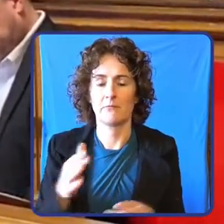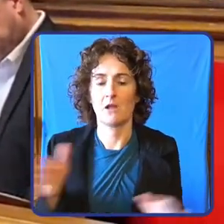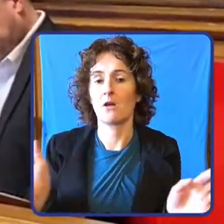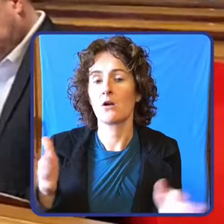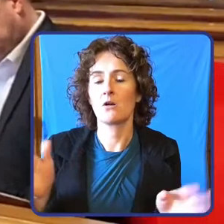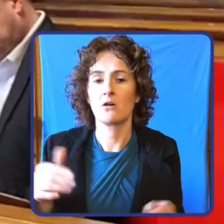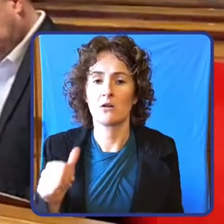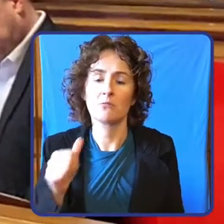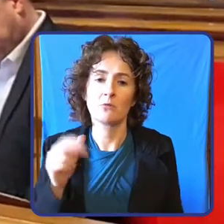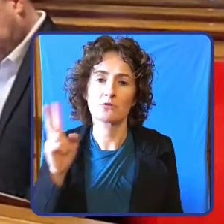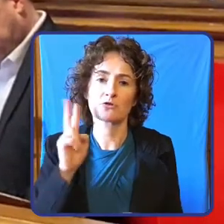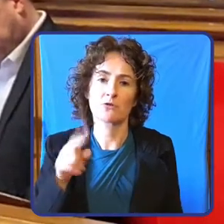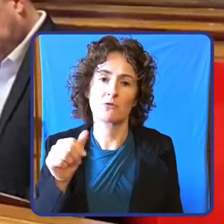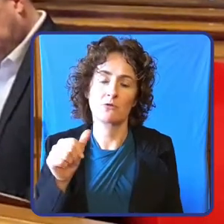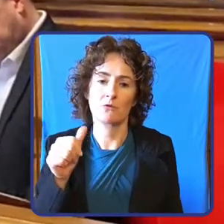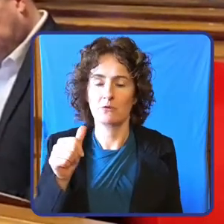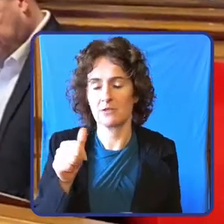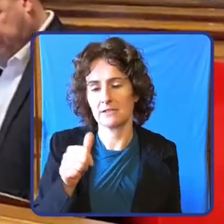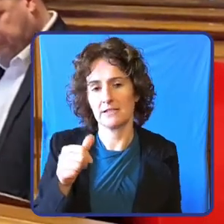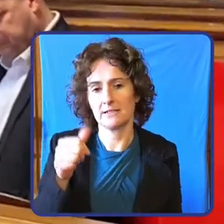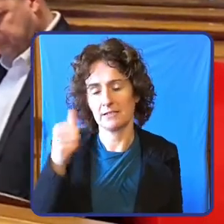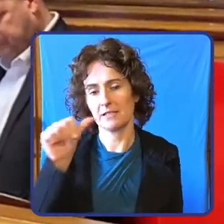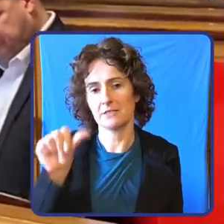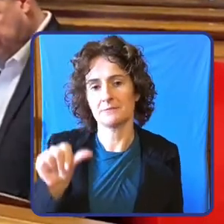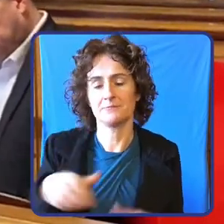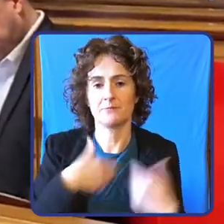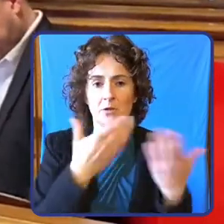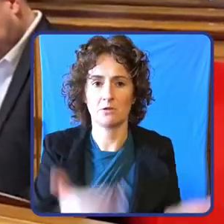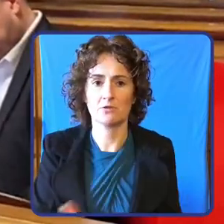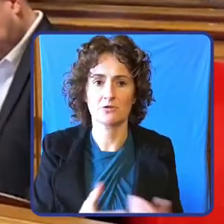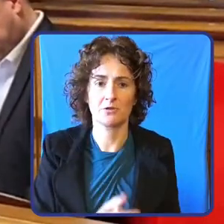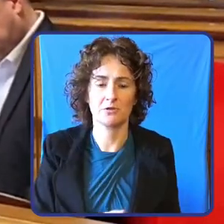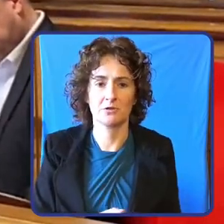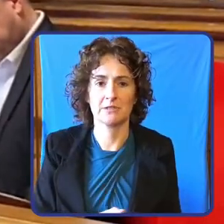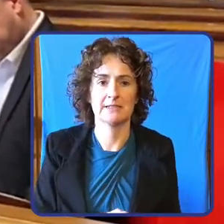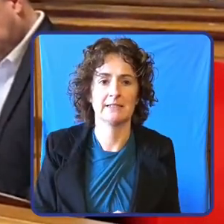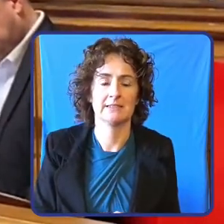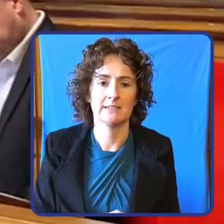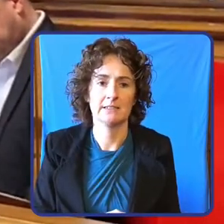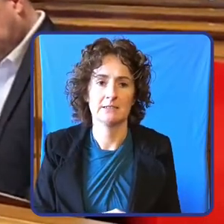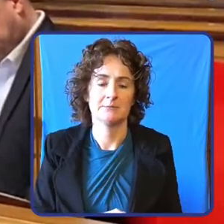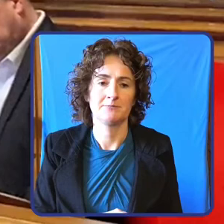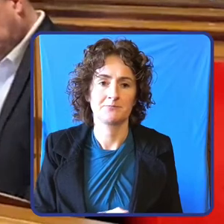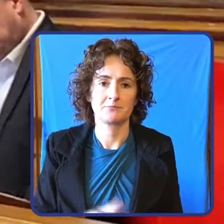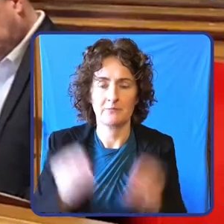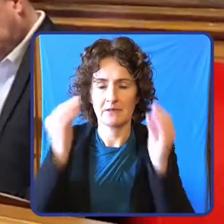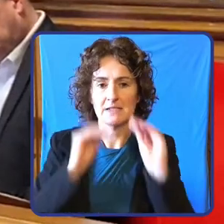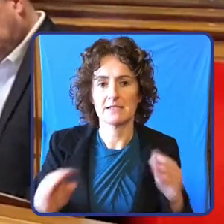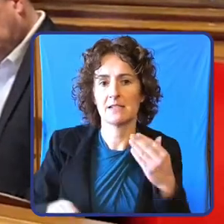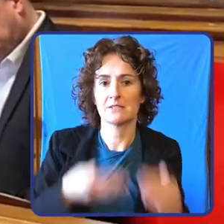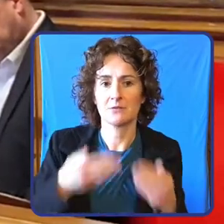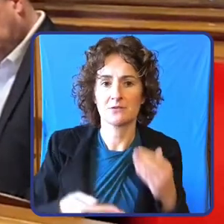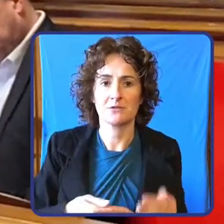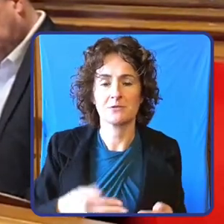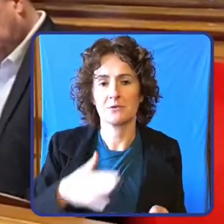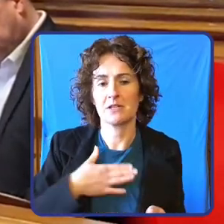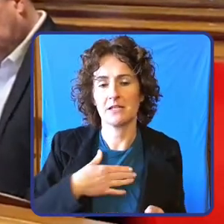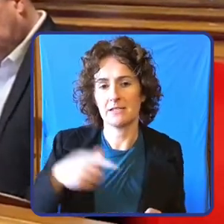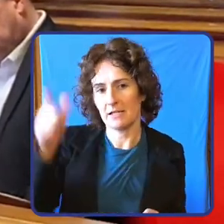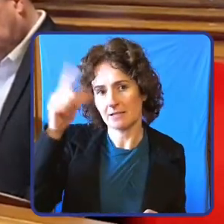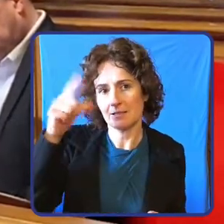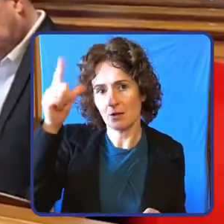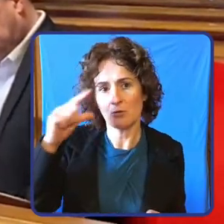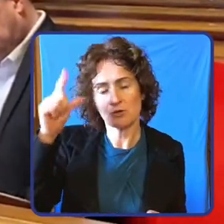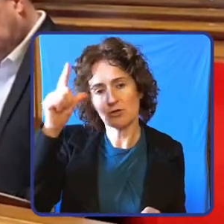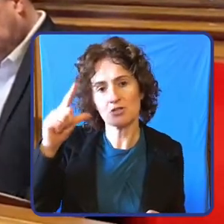Galambos Kornél. Tisztelt polgármester úr, tisztelt közgyűlésen, egy lakossági panaszt szeretnék elmondani és közvetíteni önök